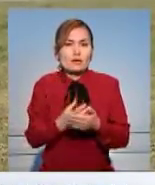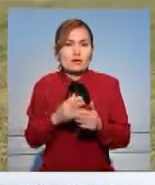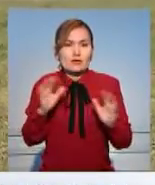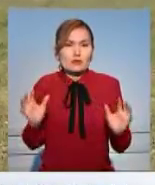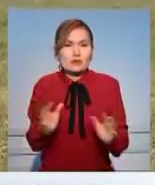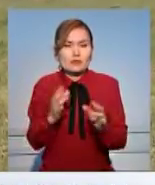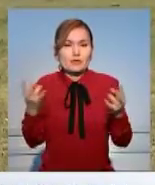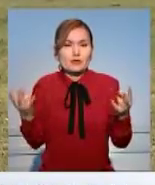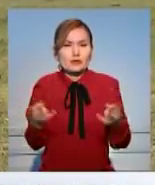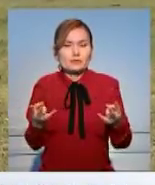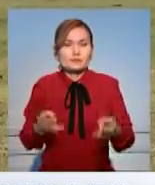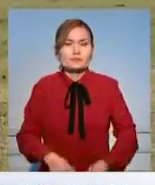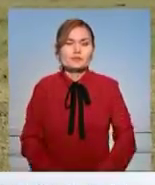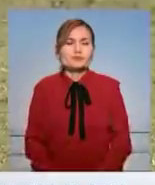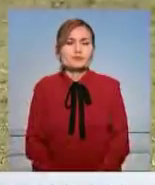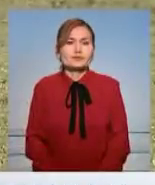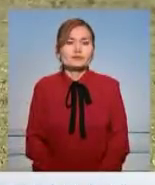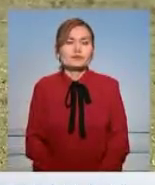ғалымдар.